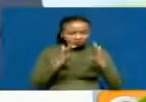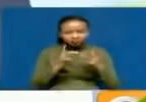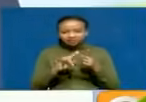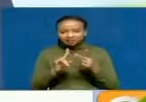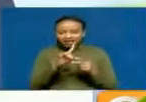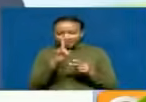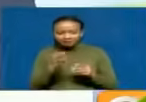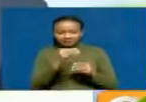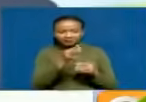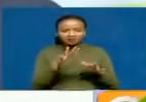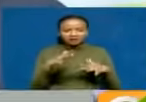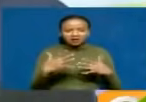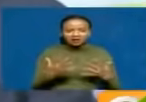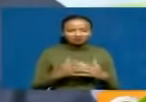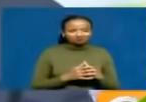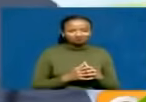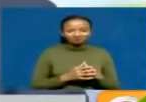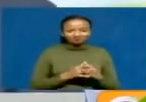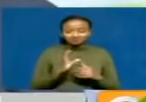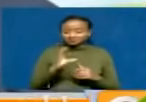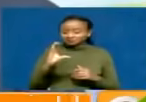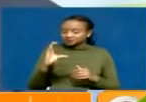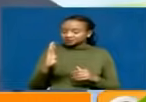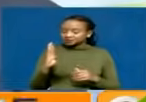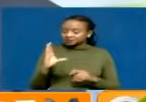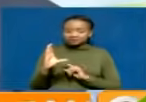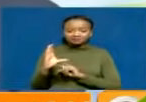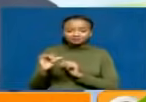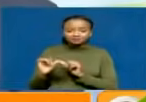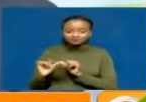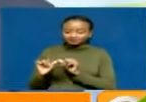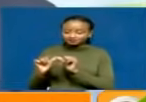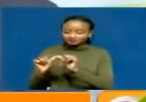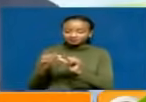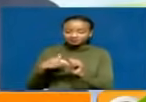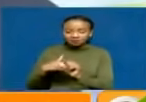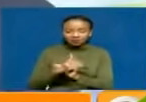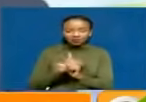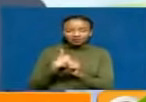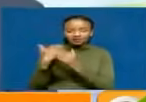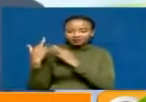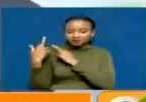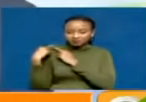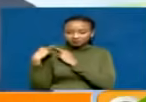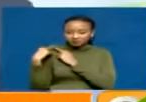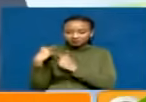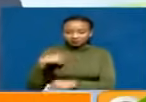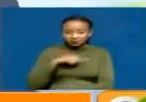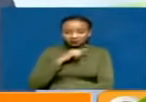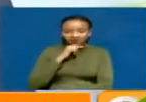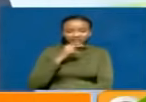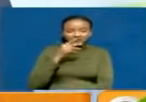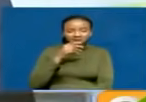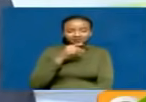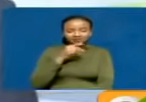watatainiwa. The CBC is here to stay. We have a duty as parents